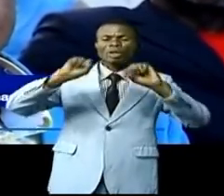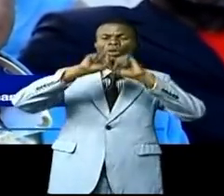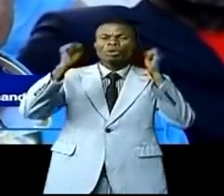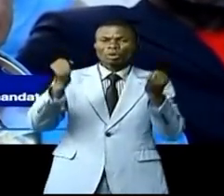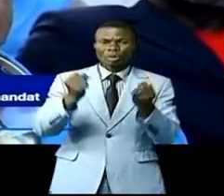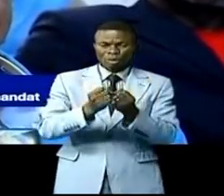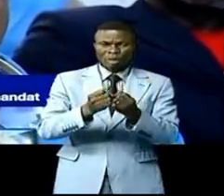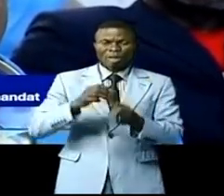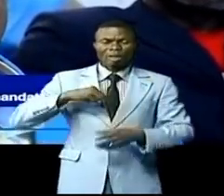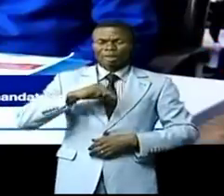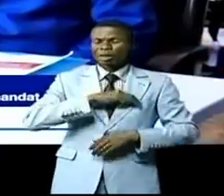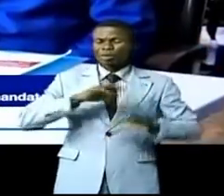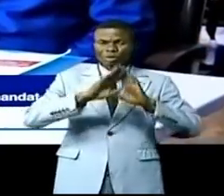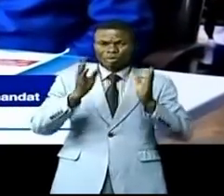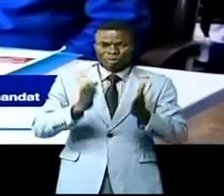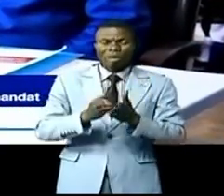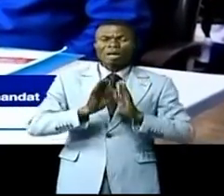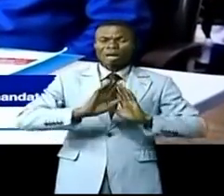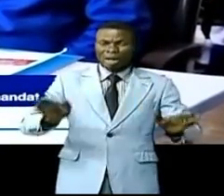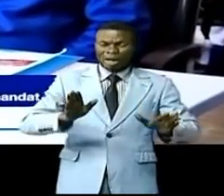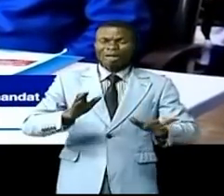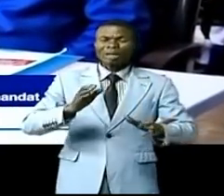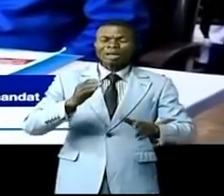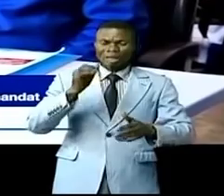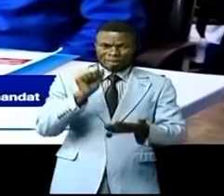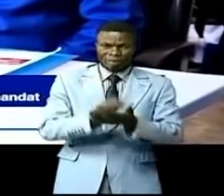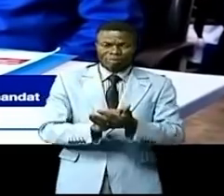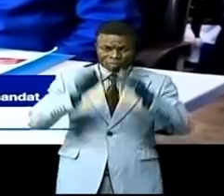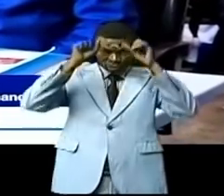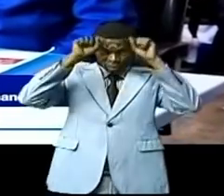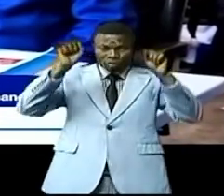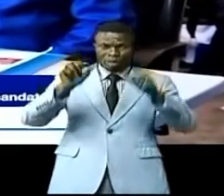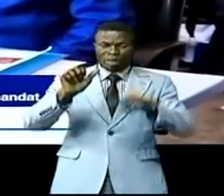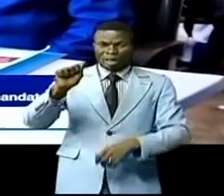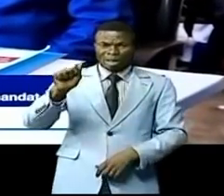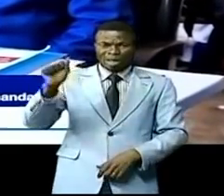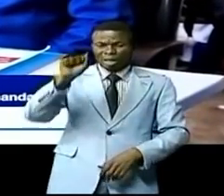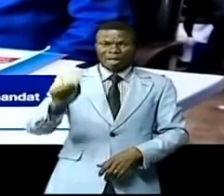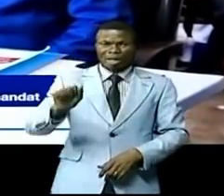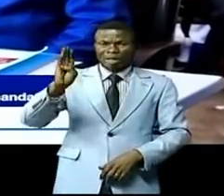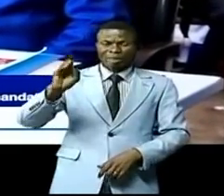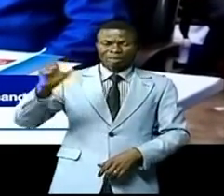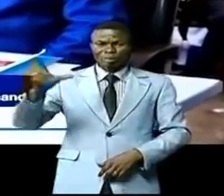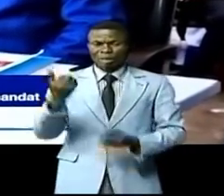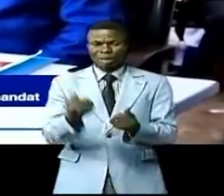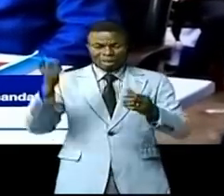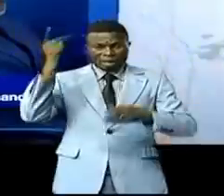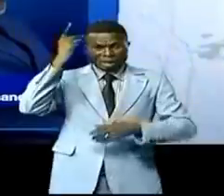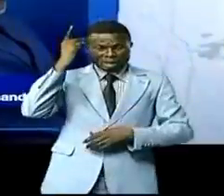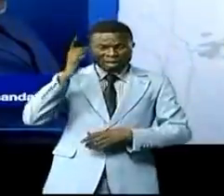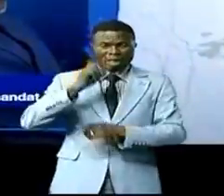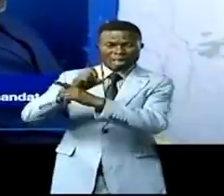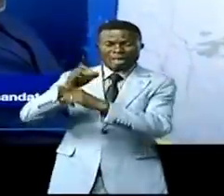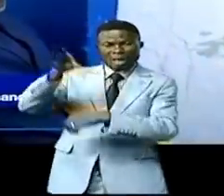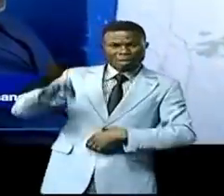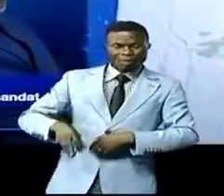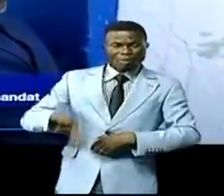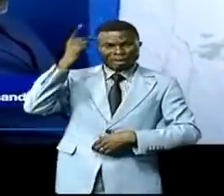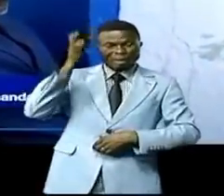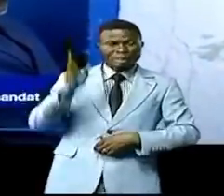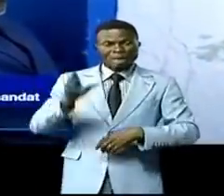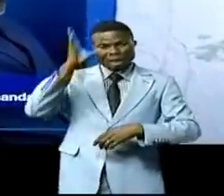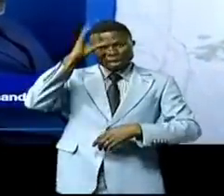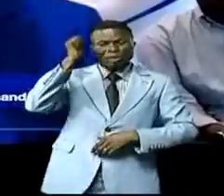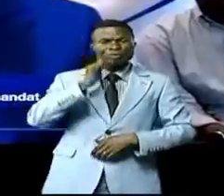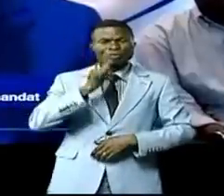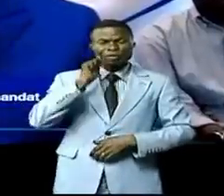des membres. Pour parvenir à ce fin, le président de l'ASBL Banakin, association qui défend les intérêts des Quinoises et